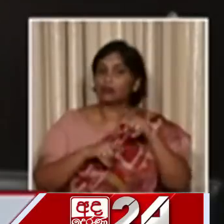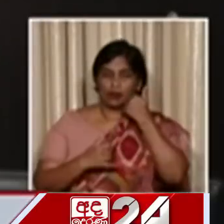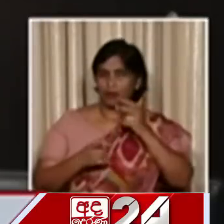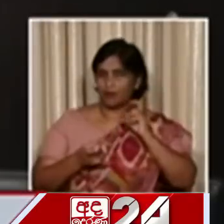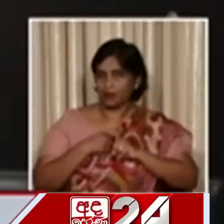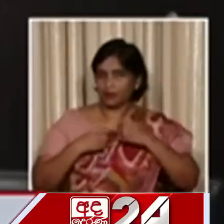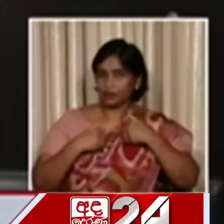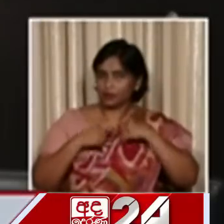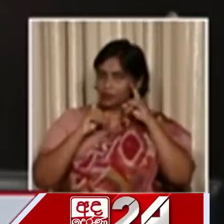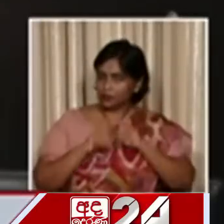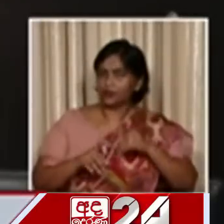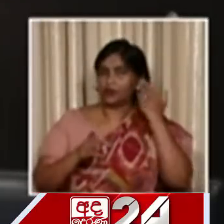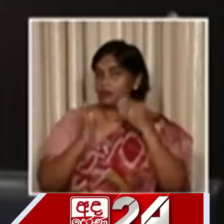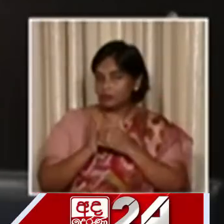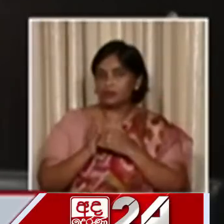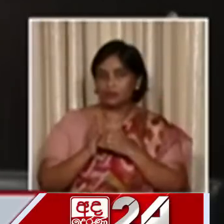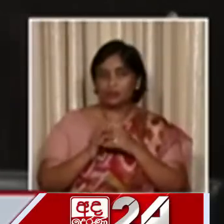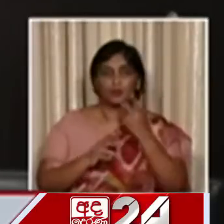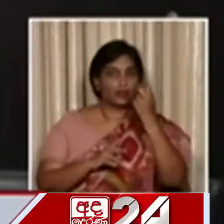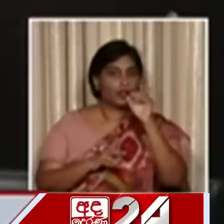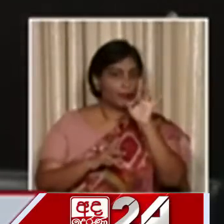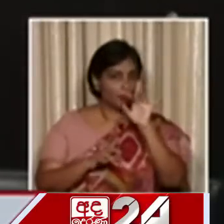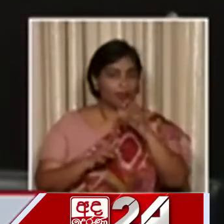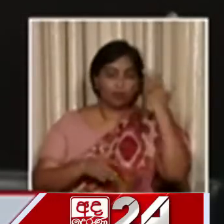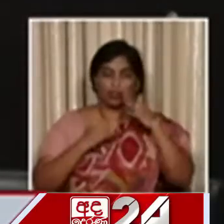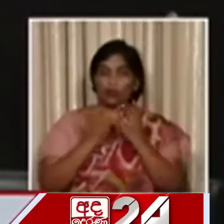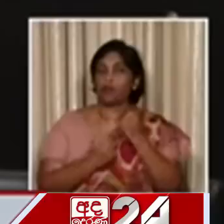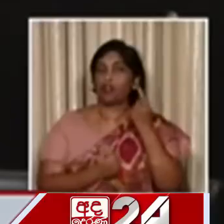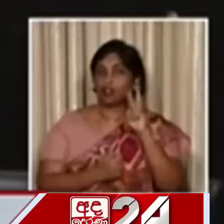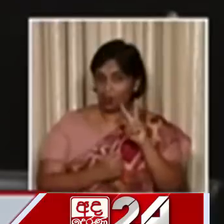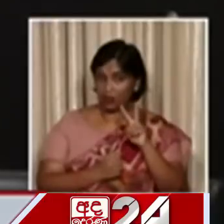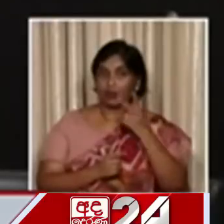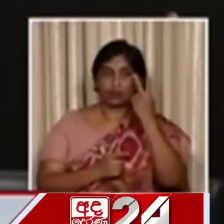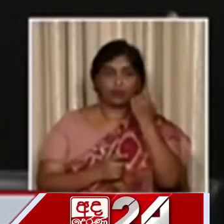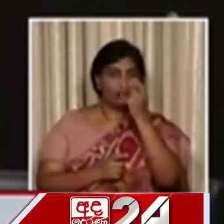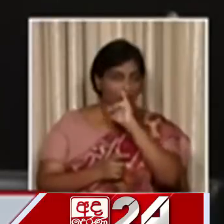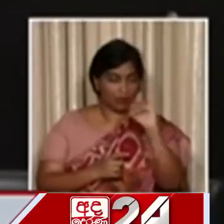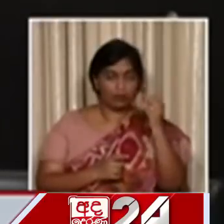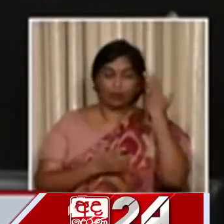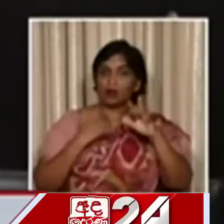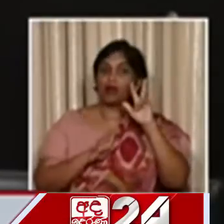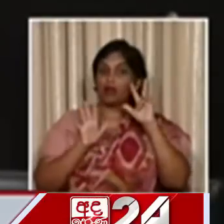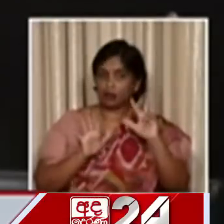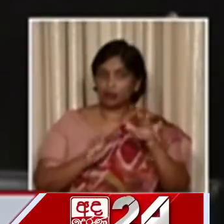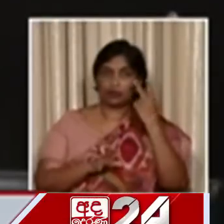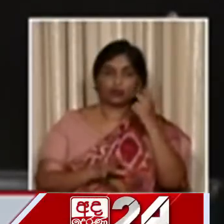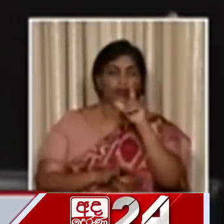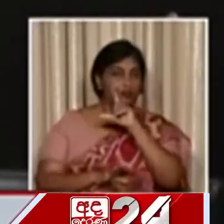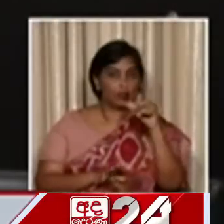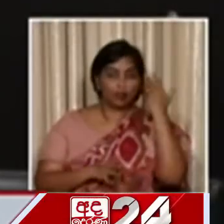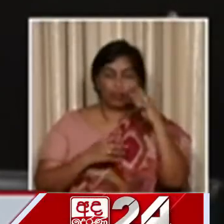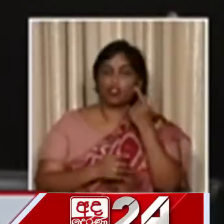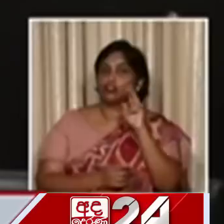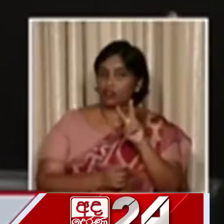තමයි මෙවැනි ආසත්මිකතාවයන් හේතුවෙන් 2015 දී මරණ 12ක් වාර්තා වෙනවා, 2016 දී මරණ 8ක් වාර්තා වෙනවා, 2017 මරණ